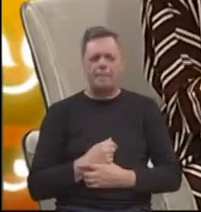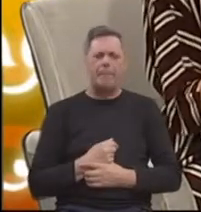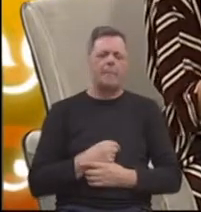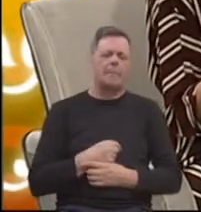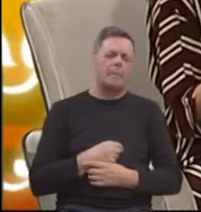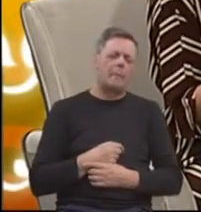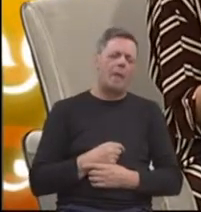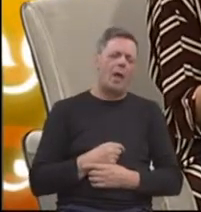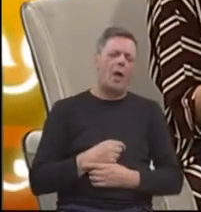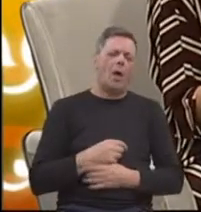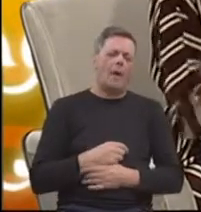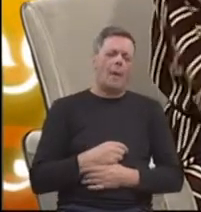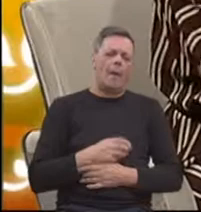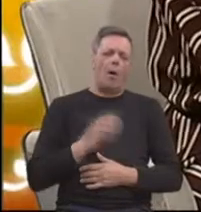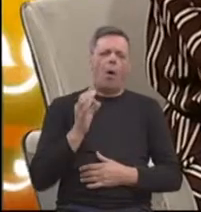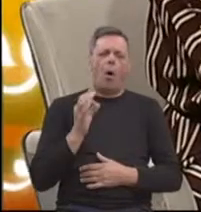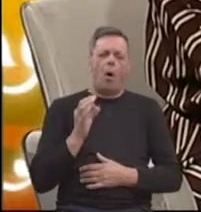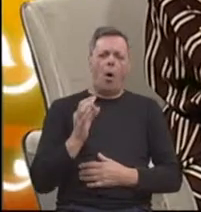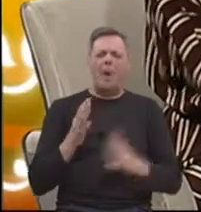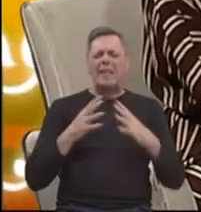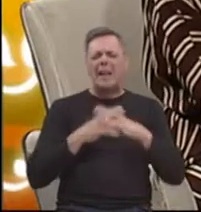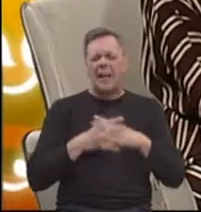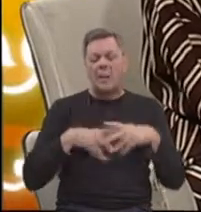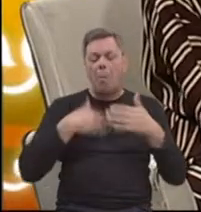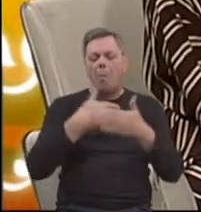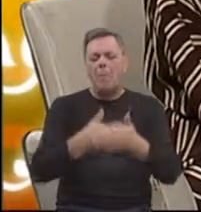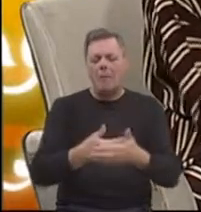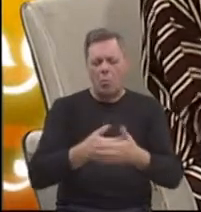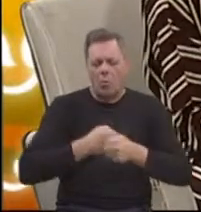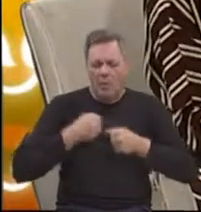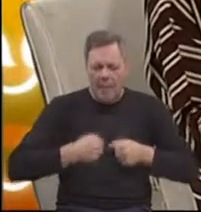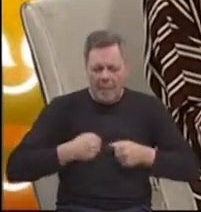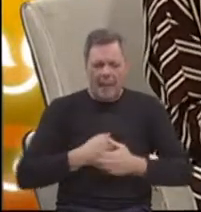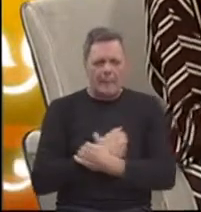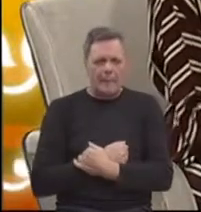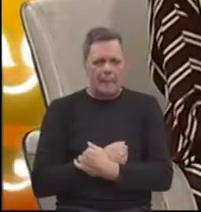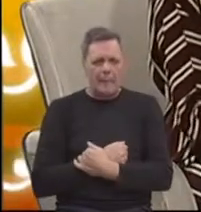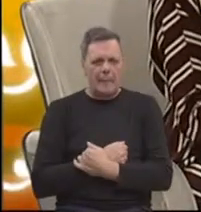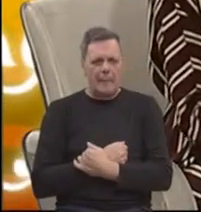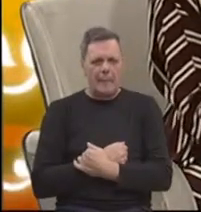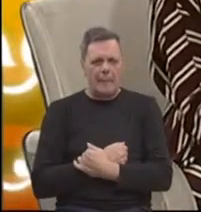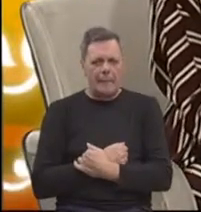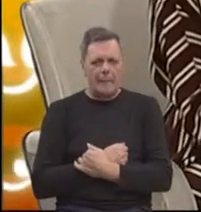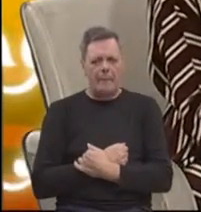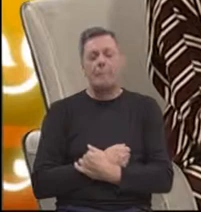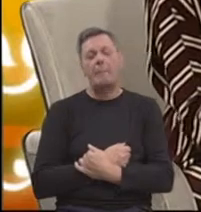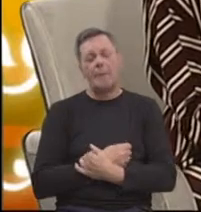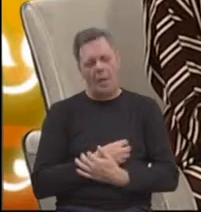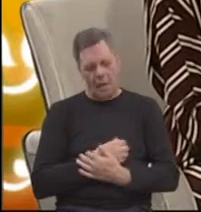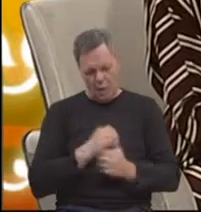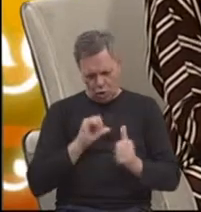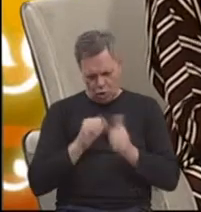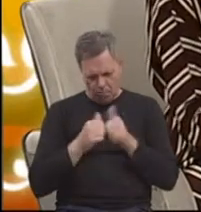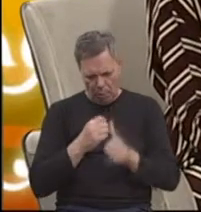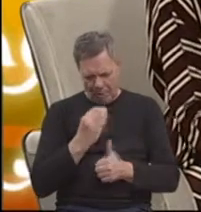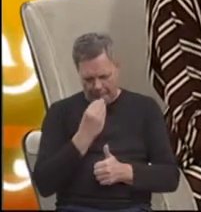pričat ćemo o integrativnom pristupu debljine, što ćemo isto sigurno spomenuti. Imamo i sekciju sportske prehrane ove godine, ponosno